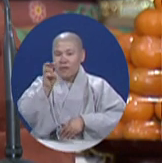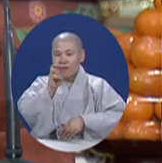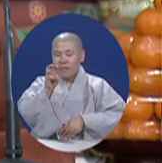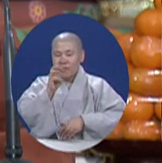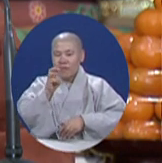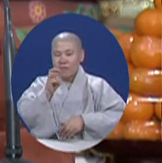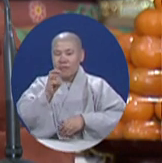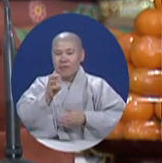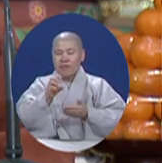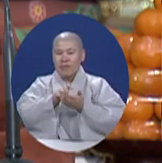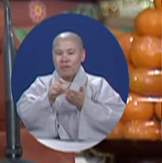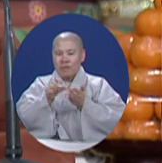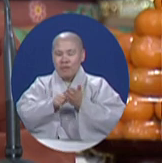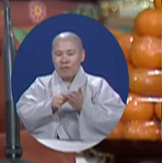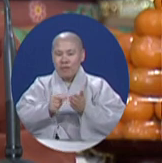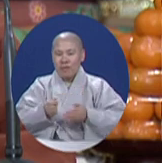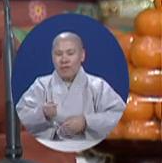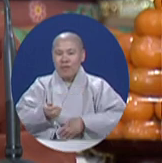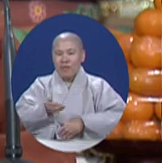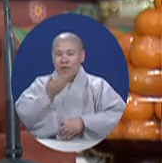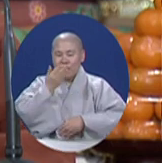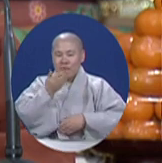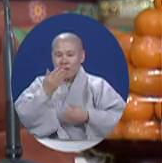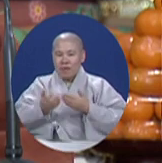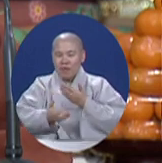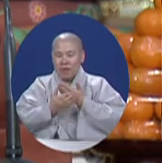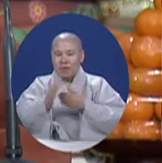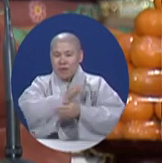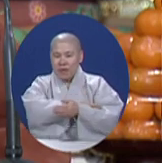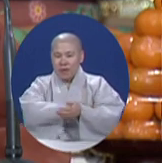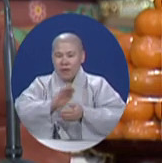그 밥이 잘 되도록